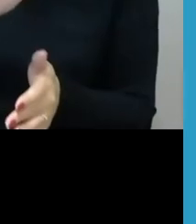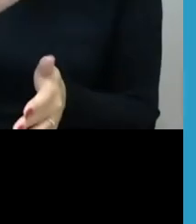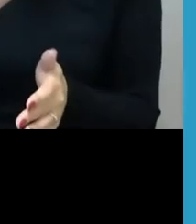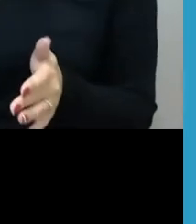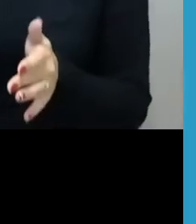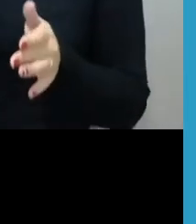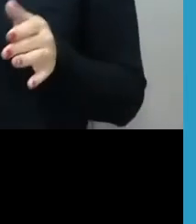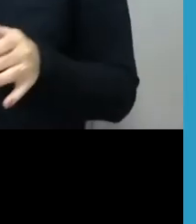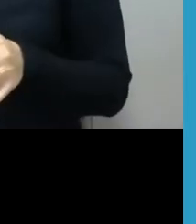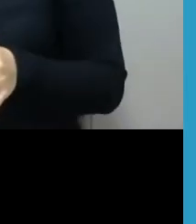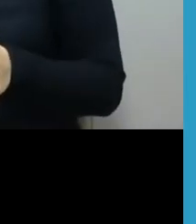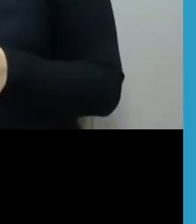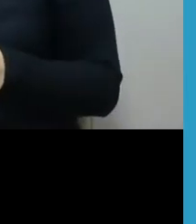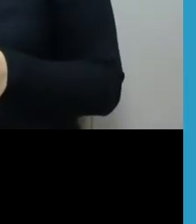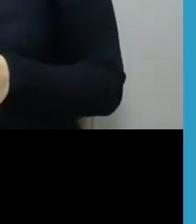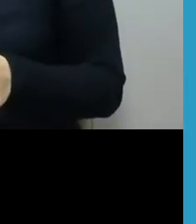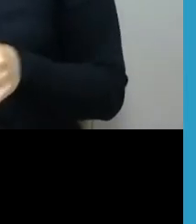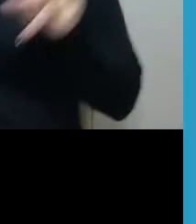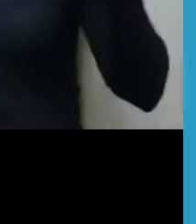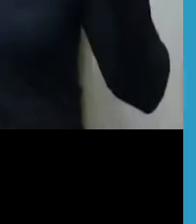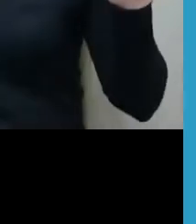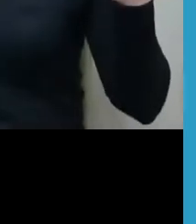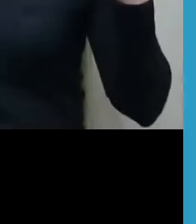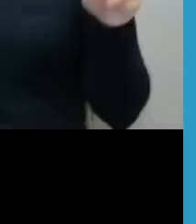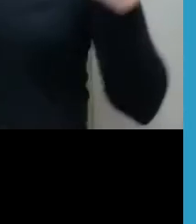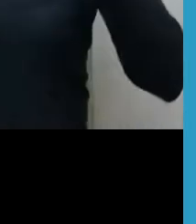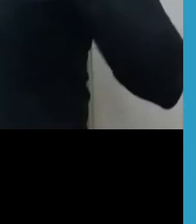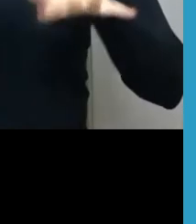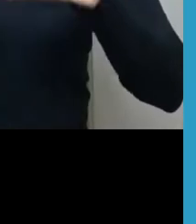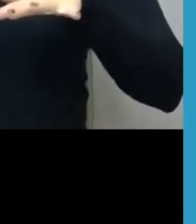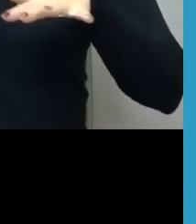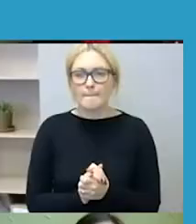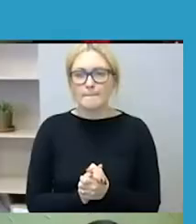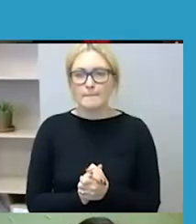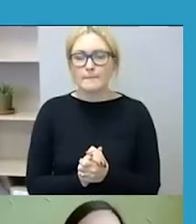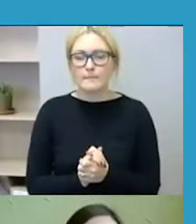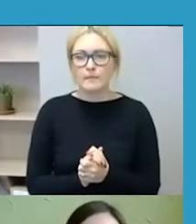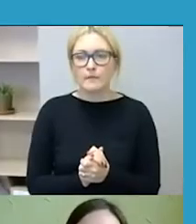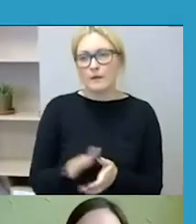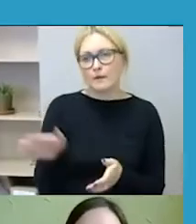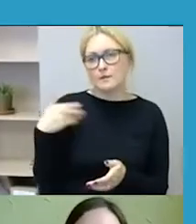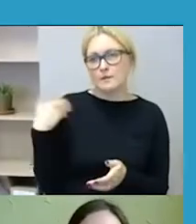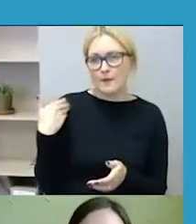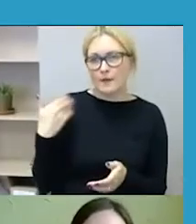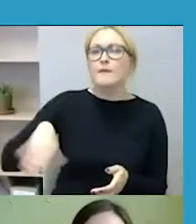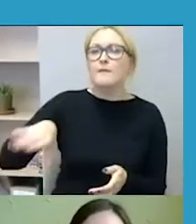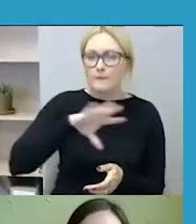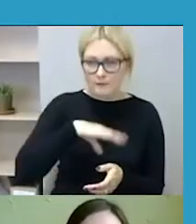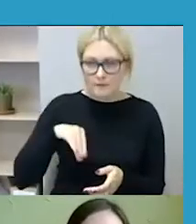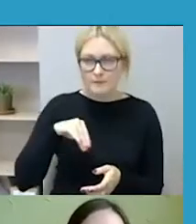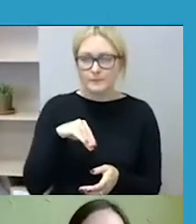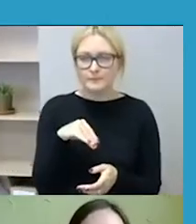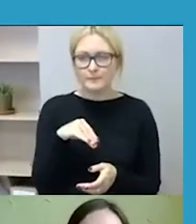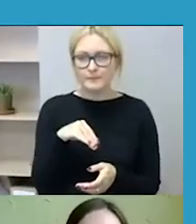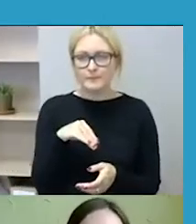kalba. Situacijos Lietuvoje akžvalga. Tai ponia Monika, prašau. Sveiki visi, nors